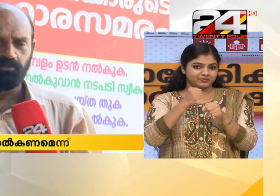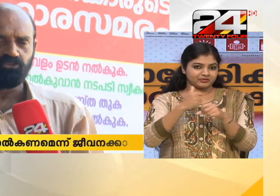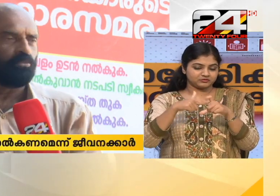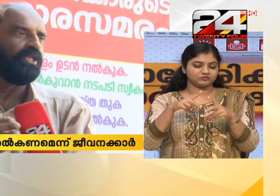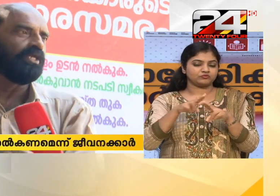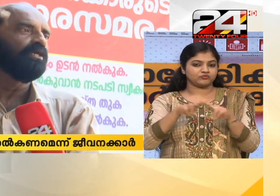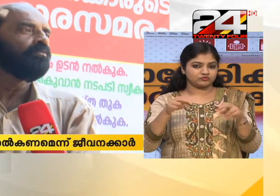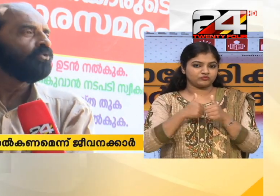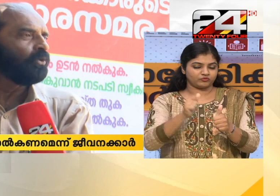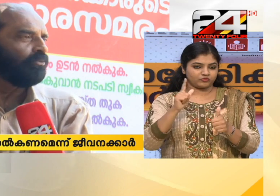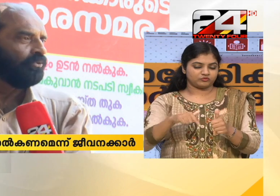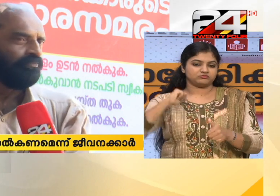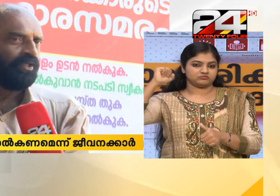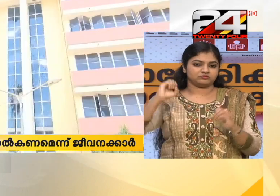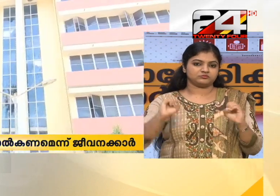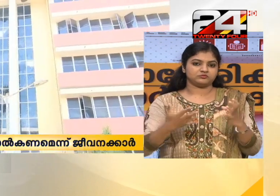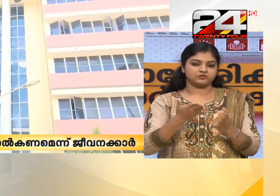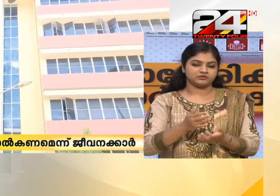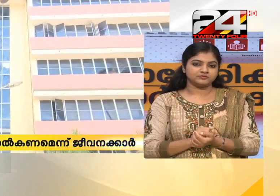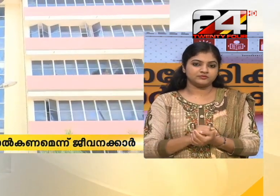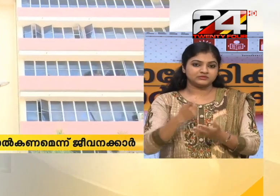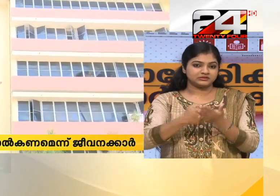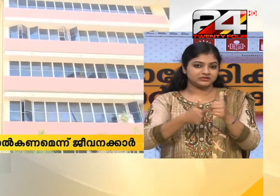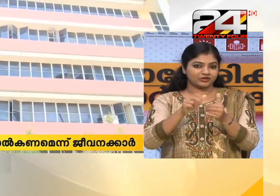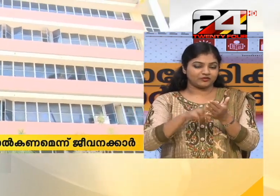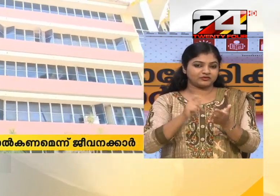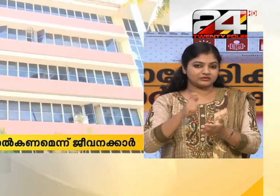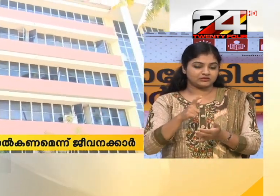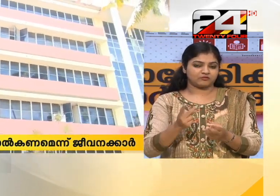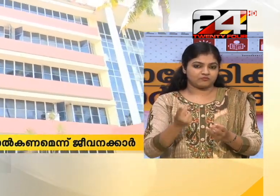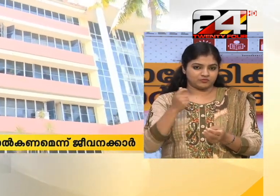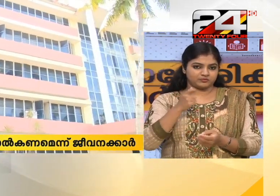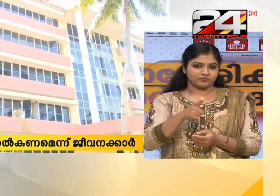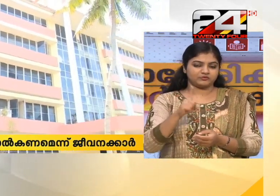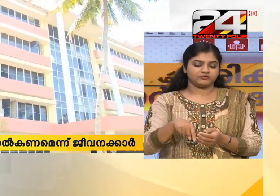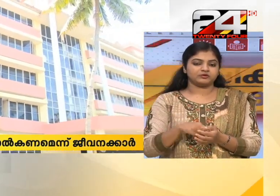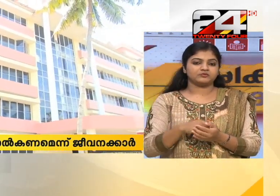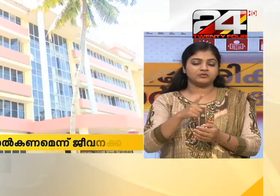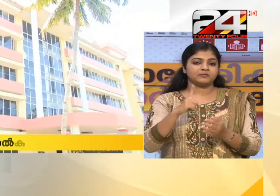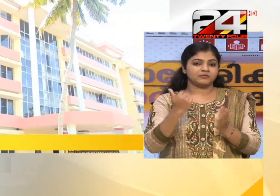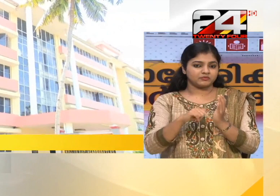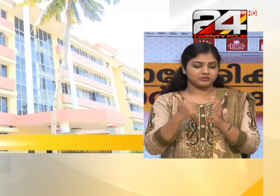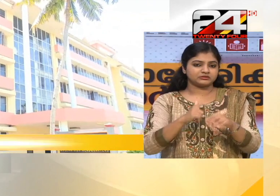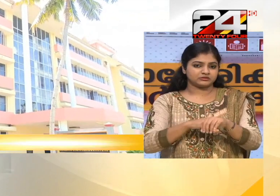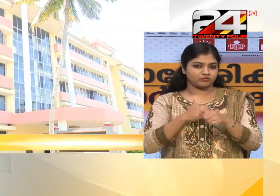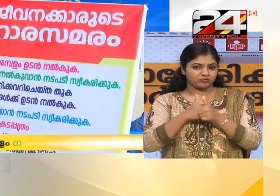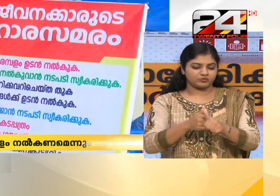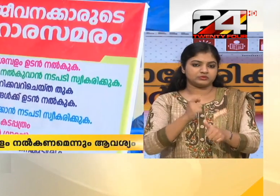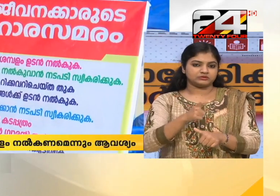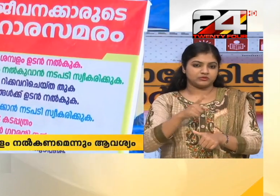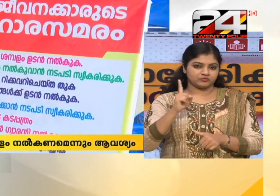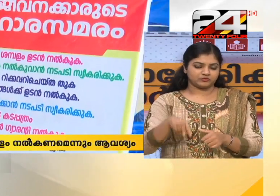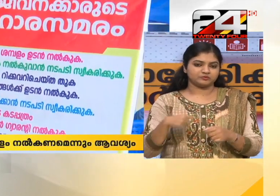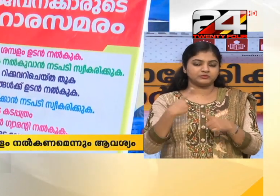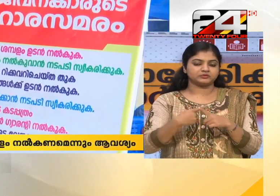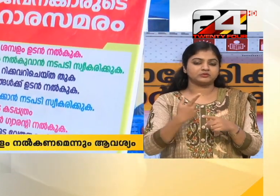ഒരു പ്രക്ഷോഭത്തിലേക്ക് മുന്നോട്ട് പോകും. ജനുവരി മാസത്തെ ശമ്പളം ഉടൻ നൽകുക, എല്ലാ മാസവും ശമ്പളം യഥാസമയം നൽകാൻ നടപടിയുണ്ടാവുക,